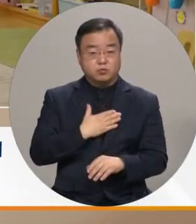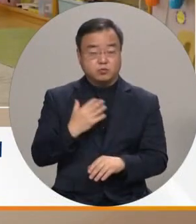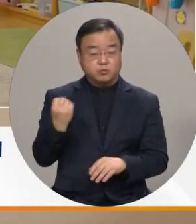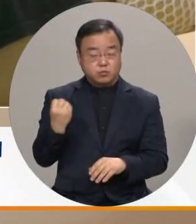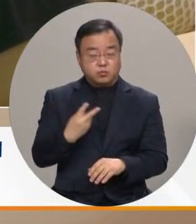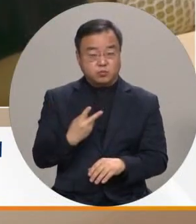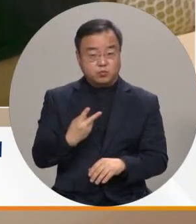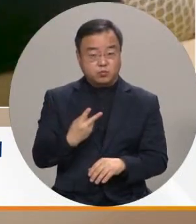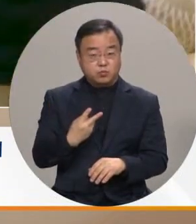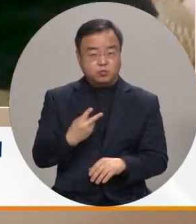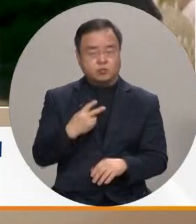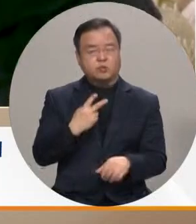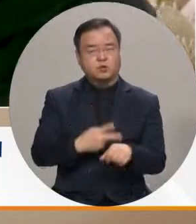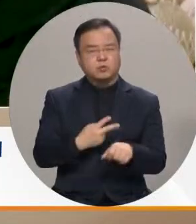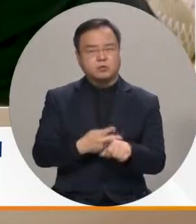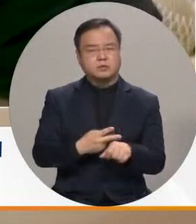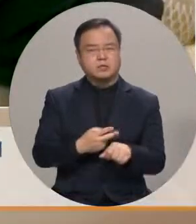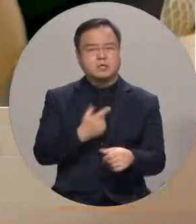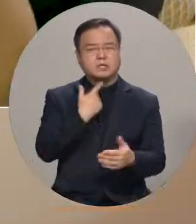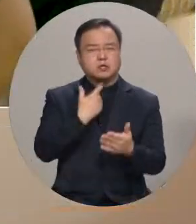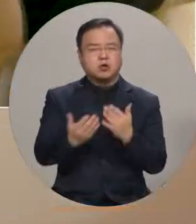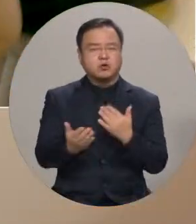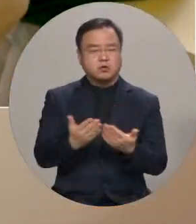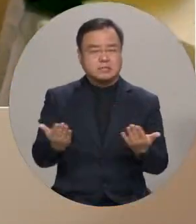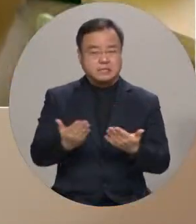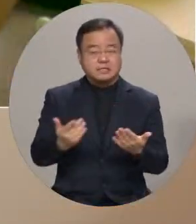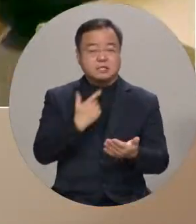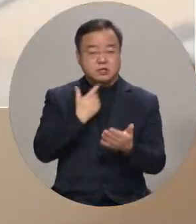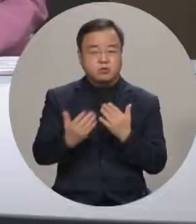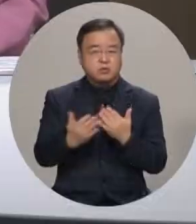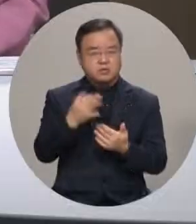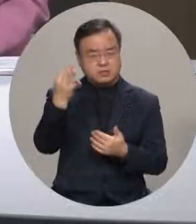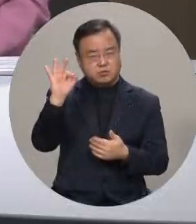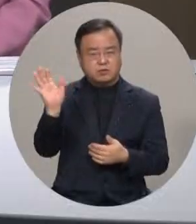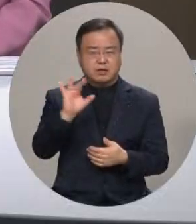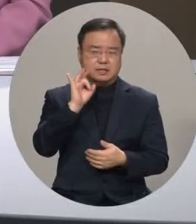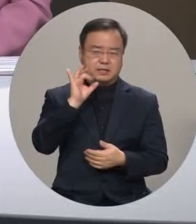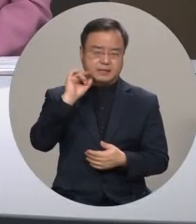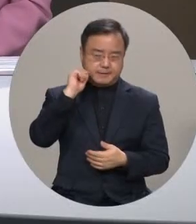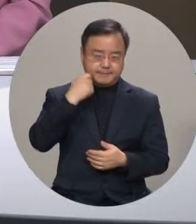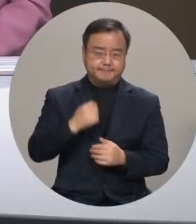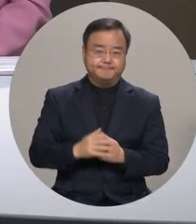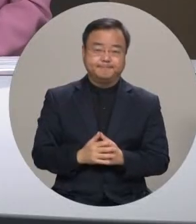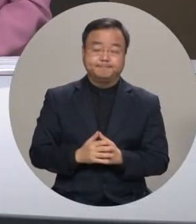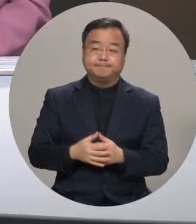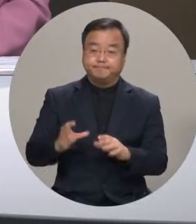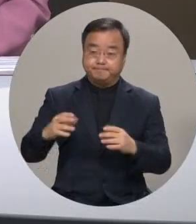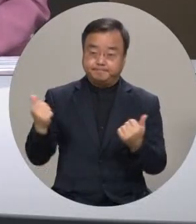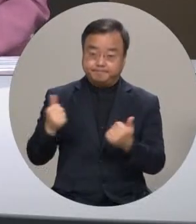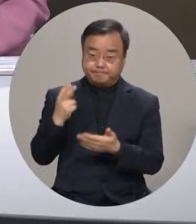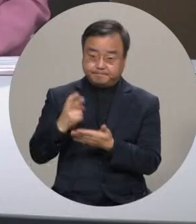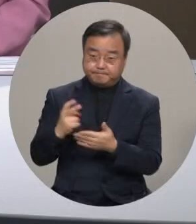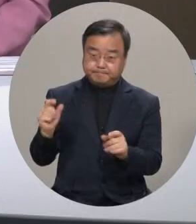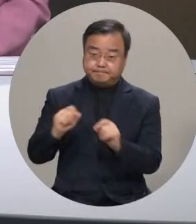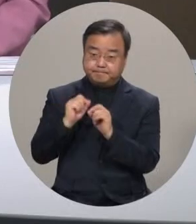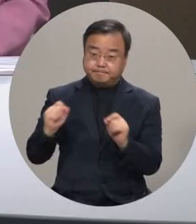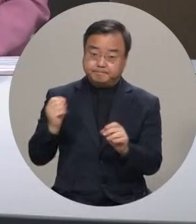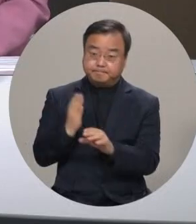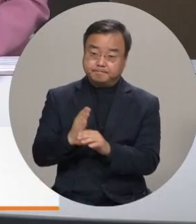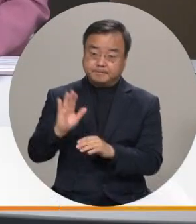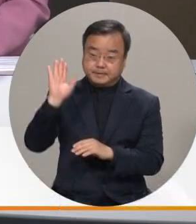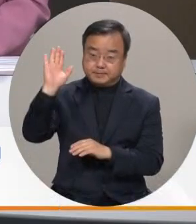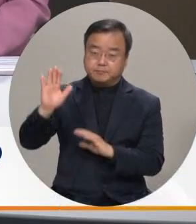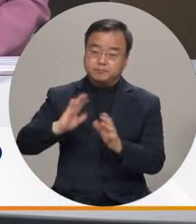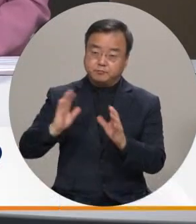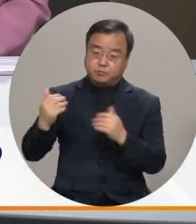인정이 어려운 점이 가장 큰 어려움 중 하나입니다네 지금 국회에서 법안이 개류 중인데 앞으로 어떤